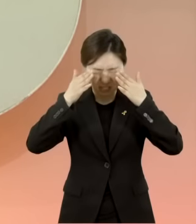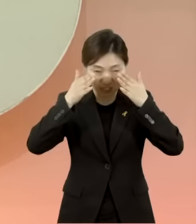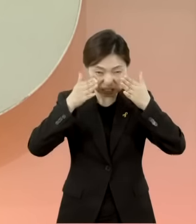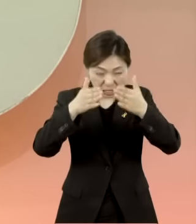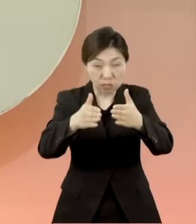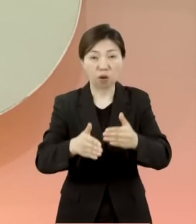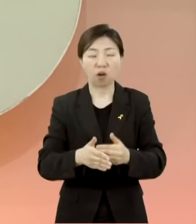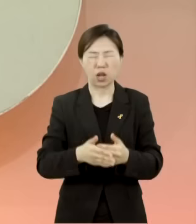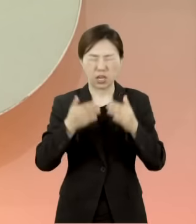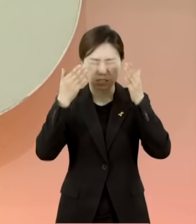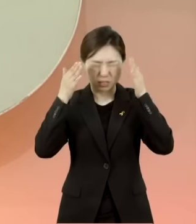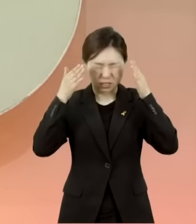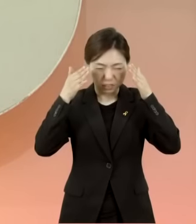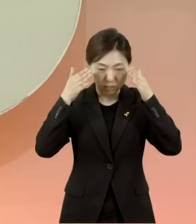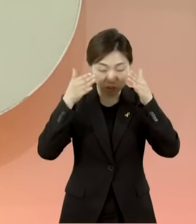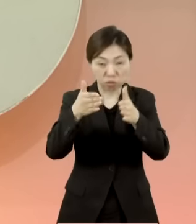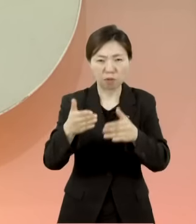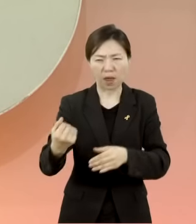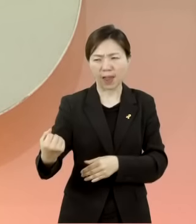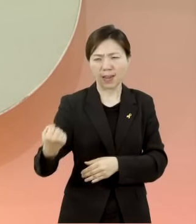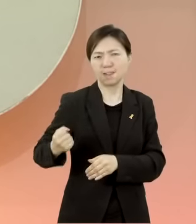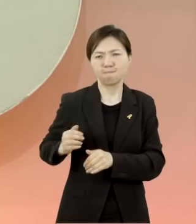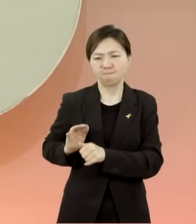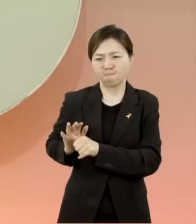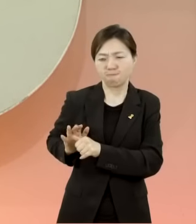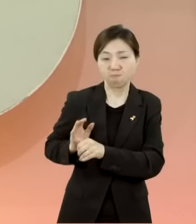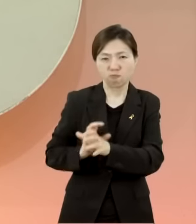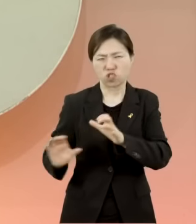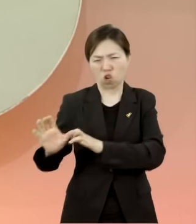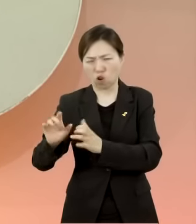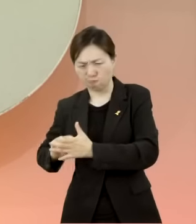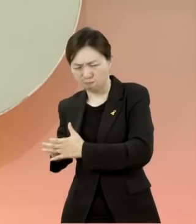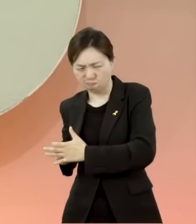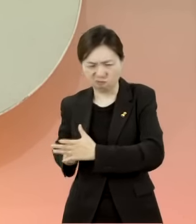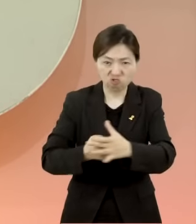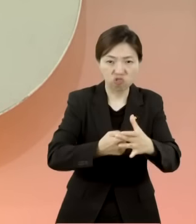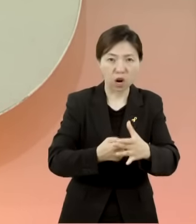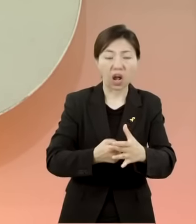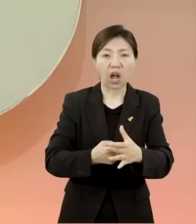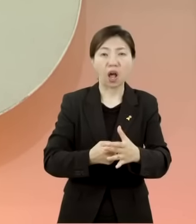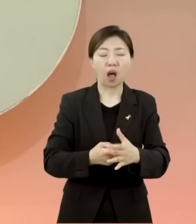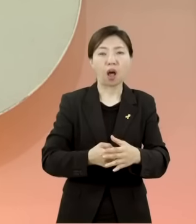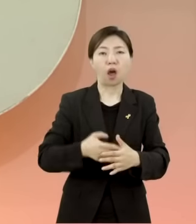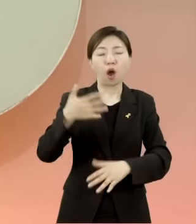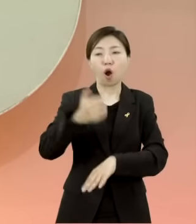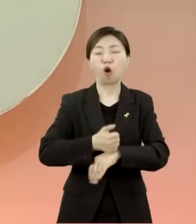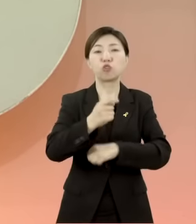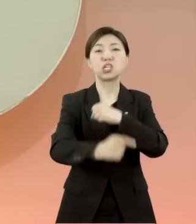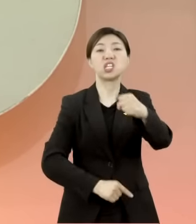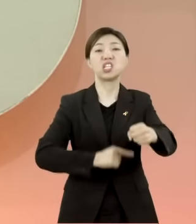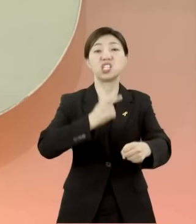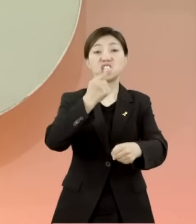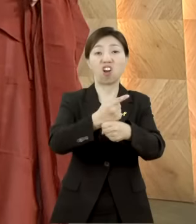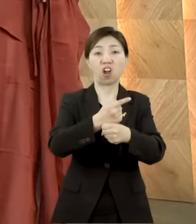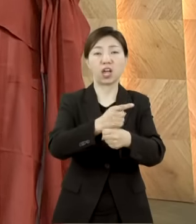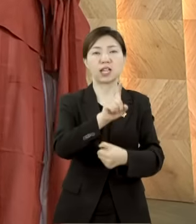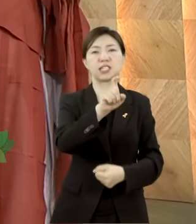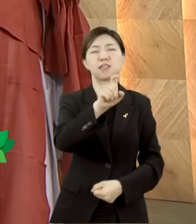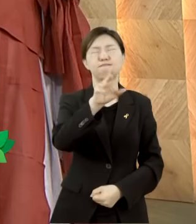기도에 집중하고 집중하셨다 그러다 보니까 나중에 막 힘이 가지고 1년에 10만 독을 하셨대요